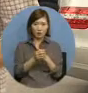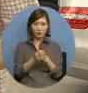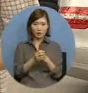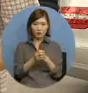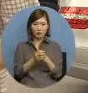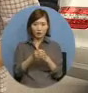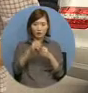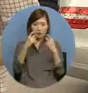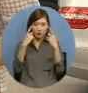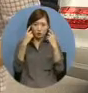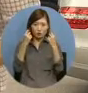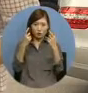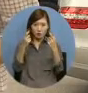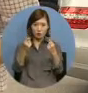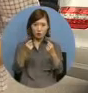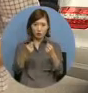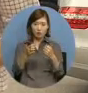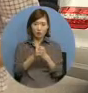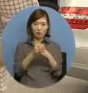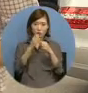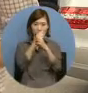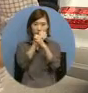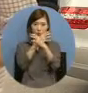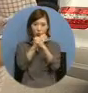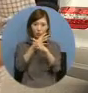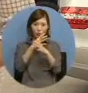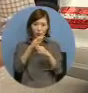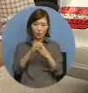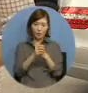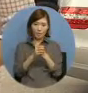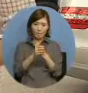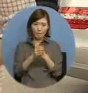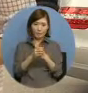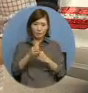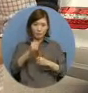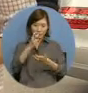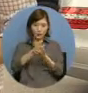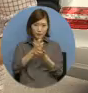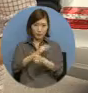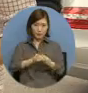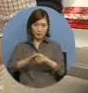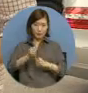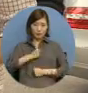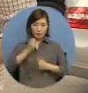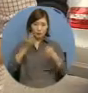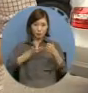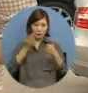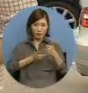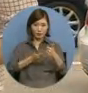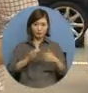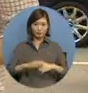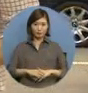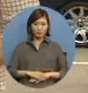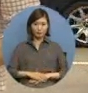교통정체가 발생할 수 있다며 운전자들의 교통법규 준수를 당부했습니다. CNN 뉴스 지혁배입니다.